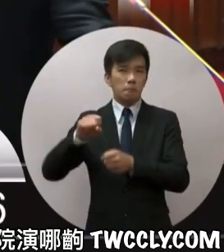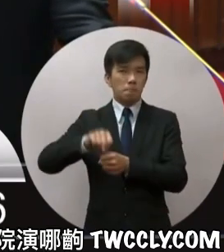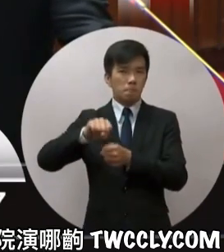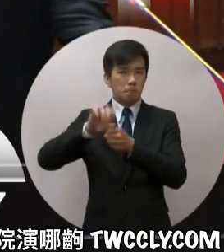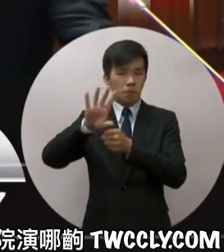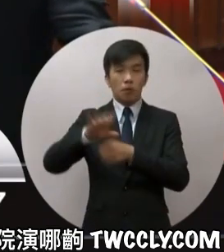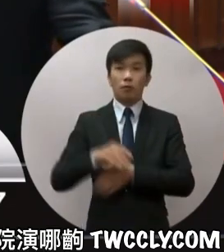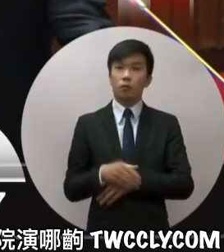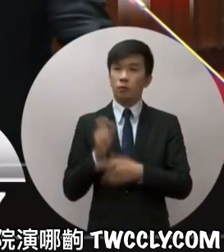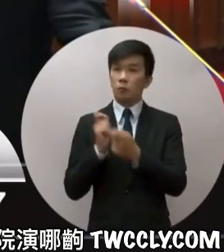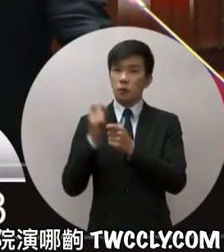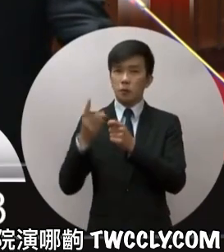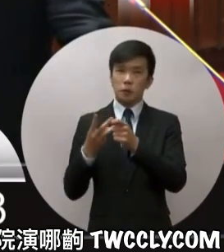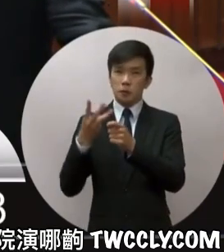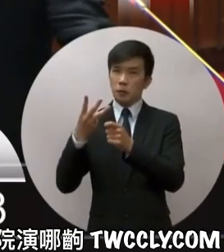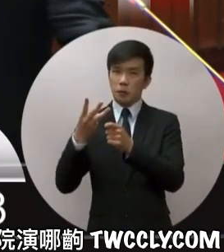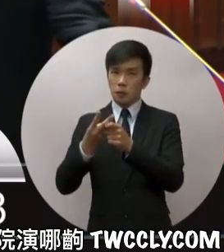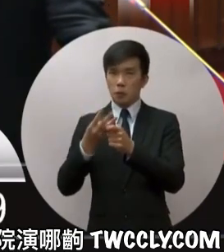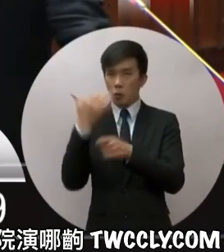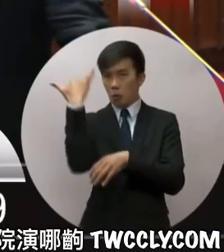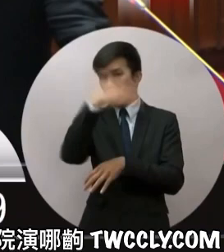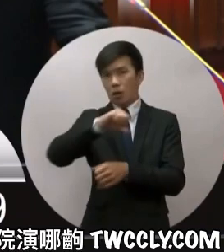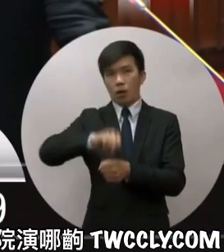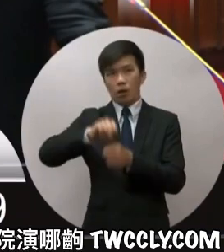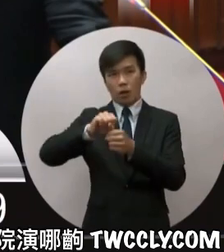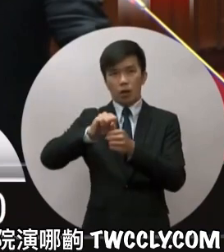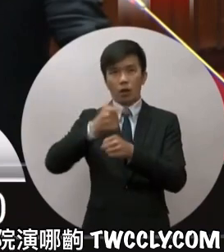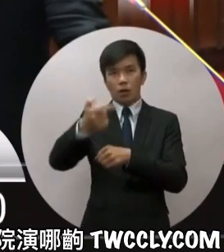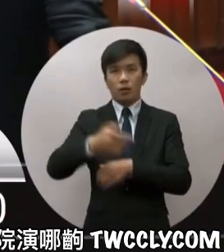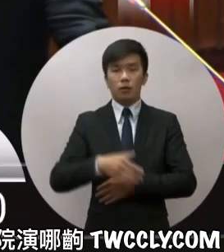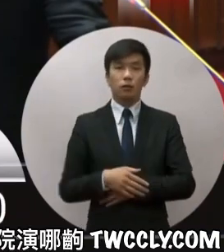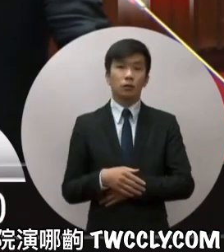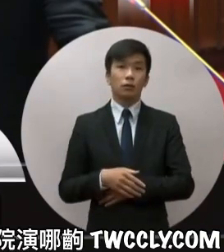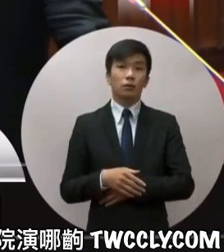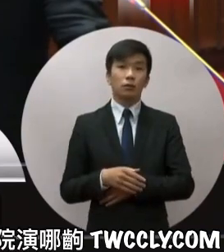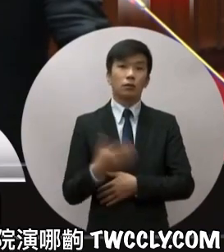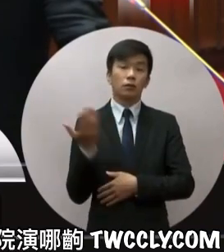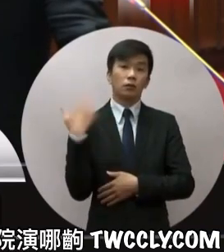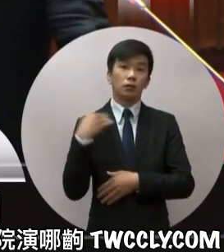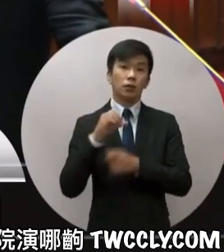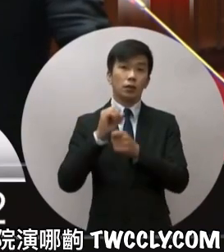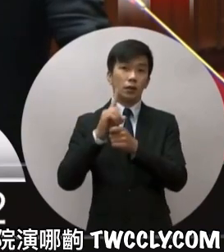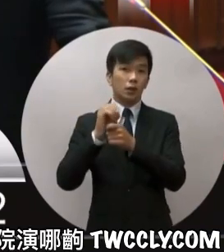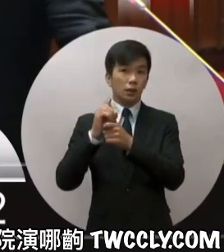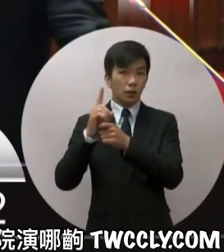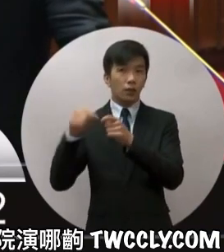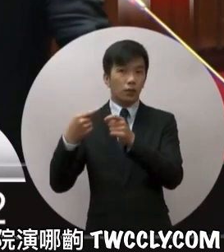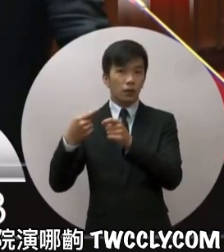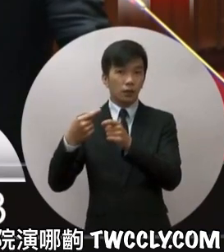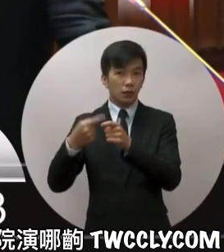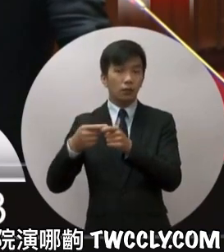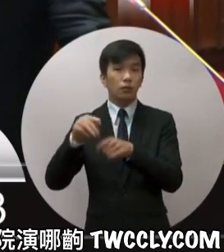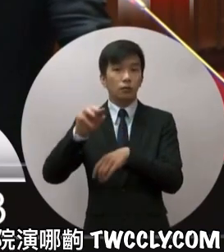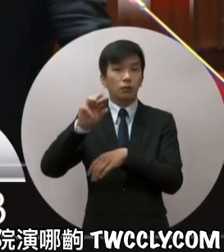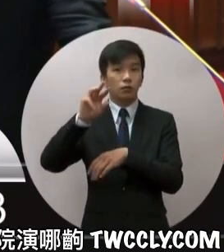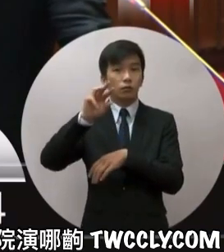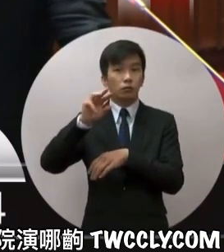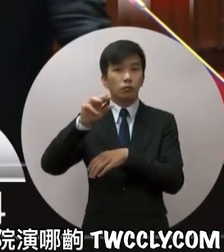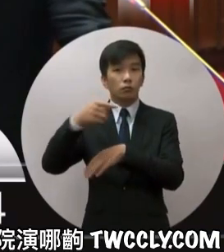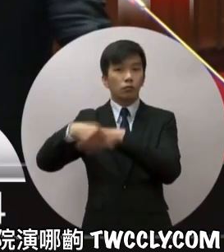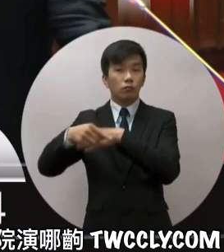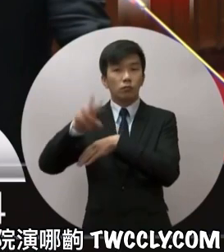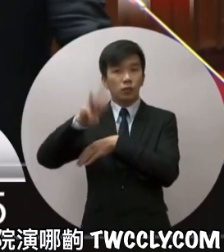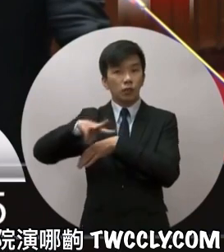尤其近三年攀升得非常高其實從這個101年的3219人到